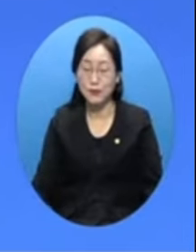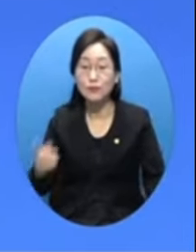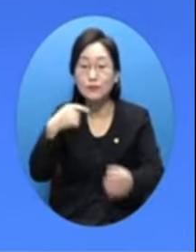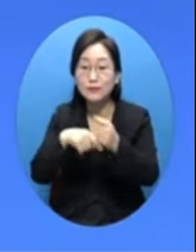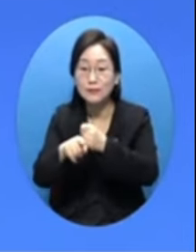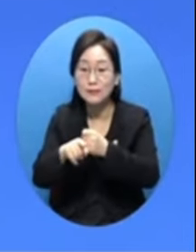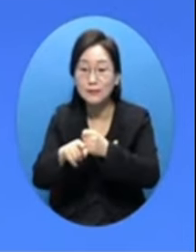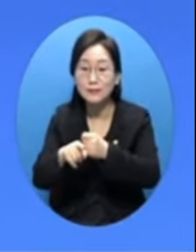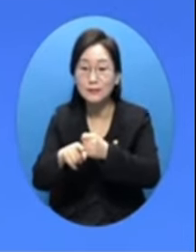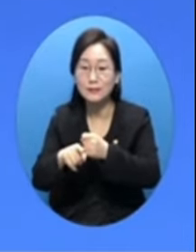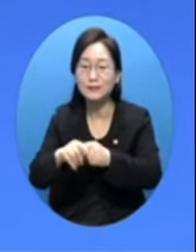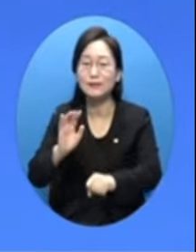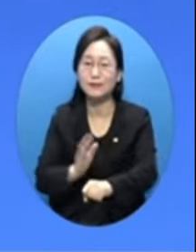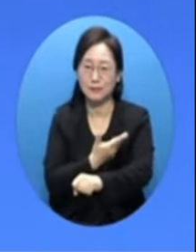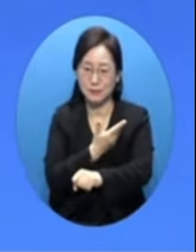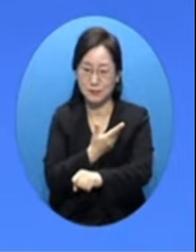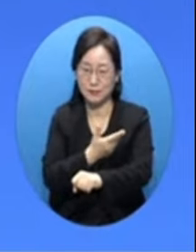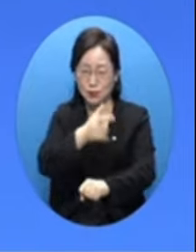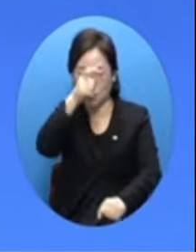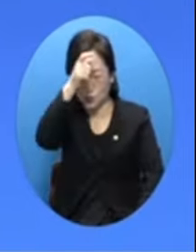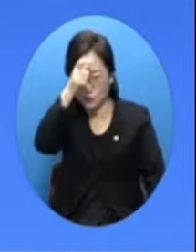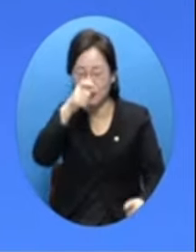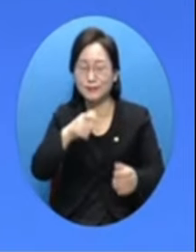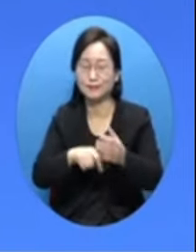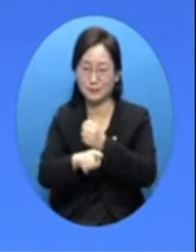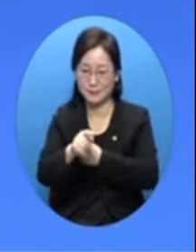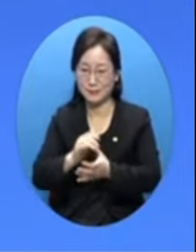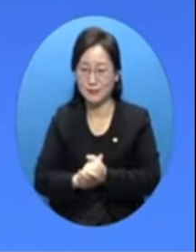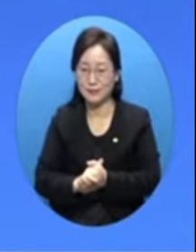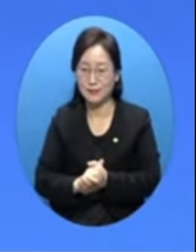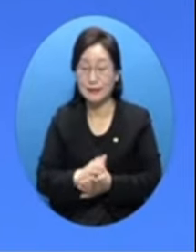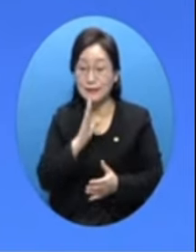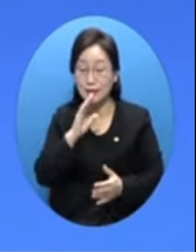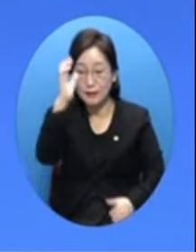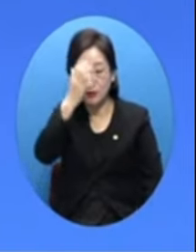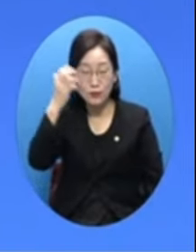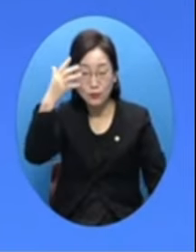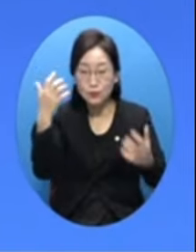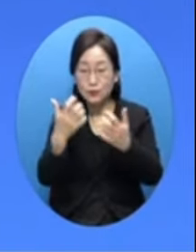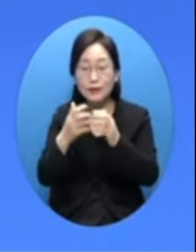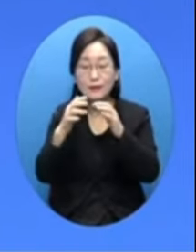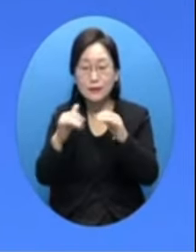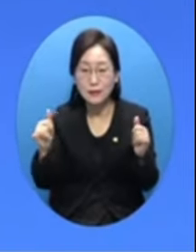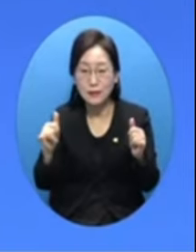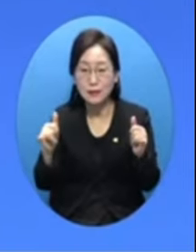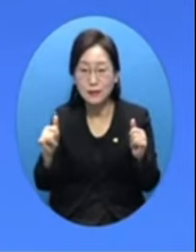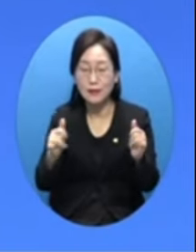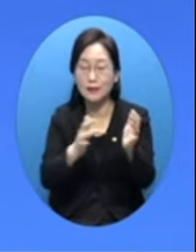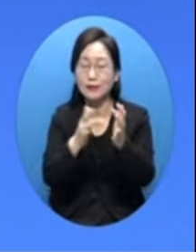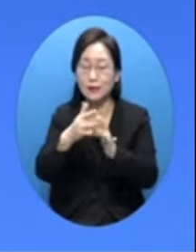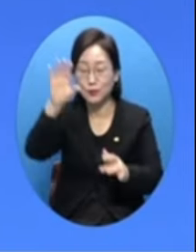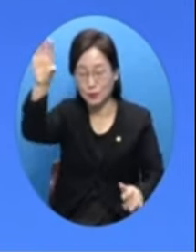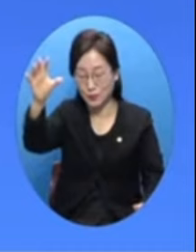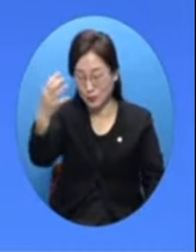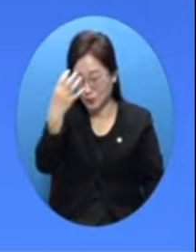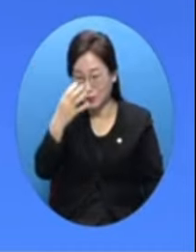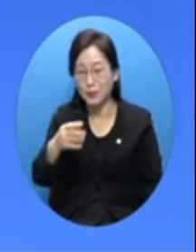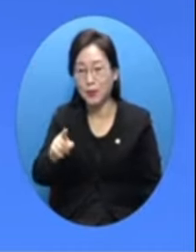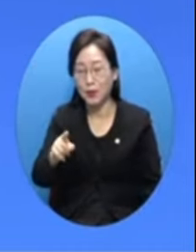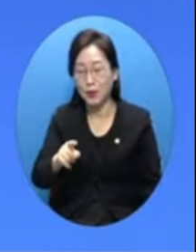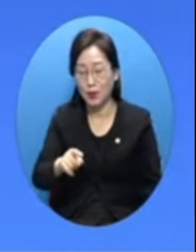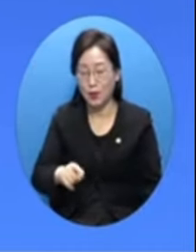그것은 잘못된 신앙의 고집인 것입니다 진정한 성경 충만의 사람은 예수님을 닮아서 온유하고